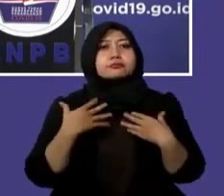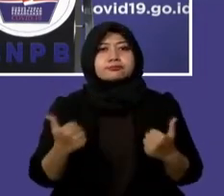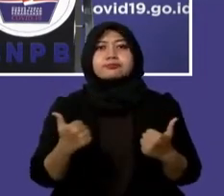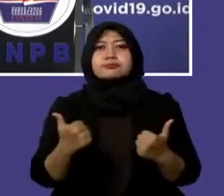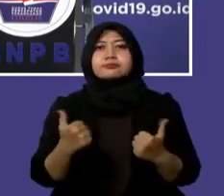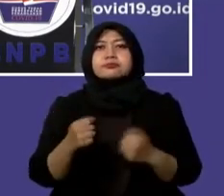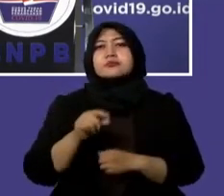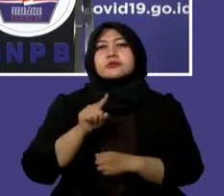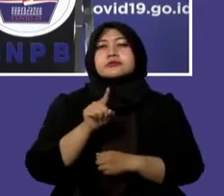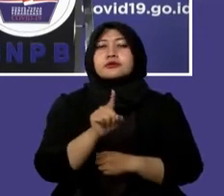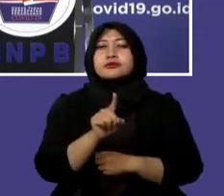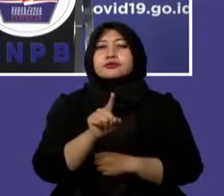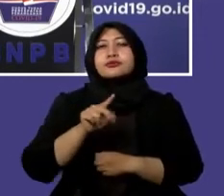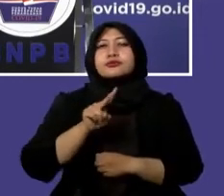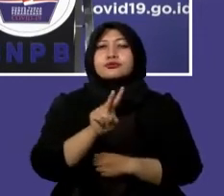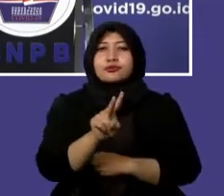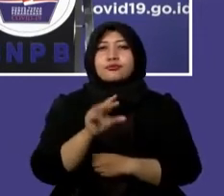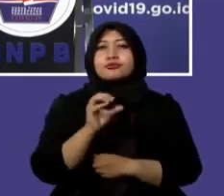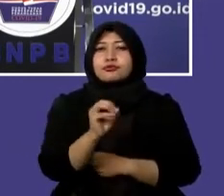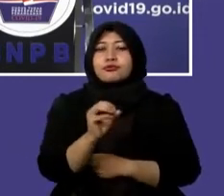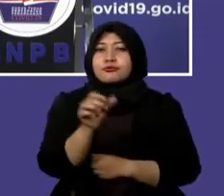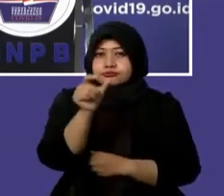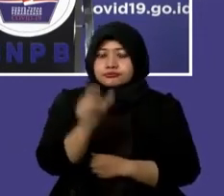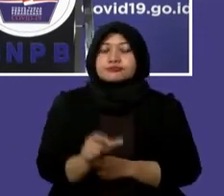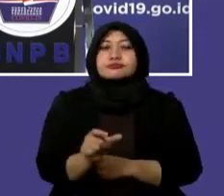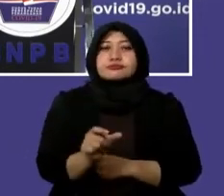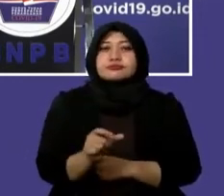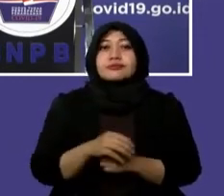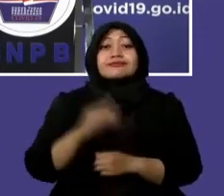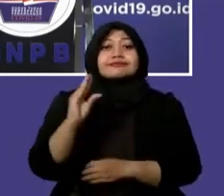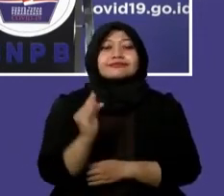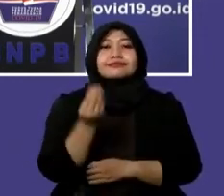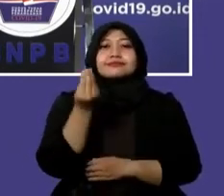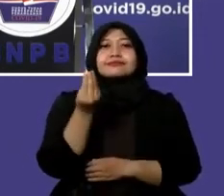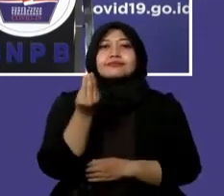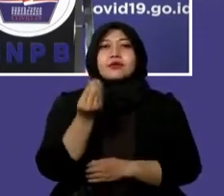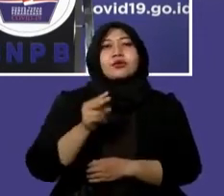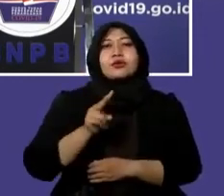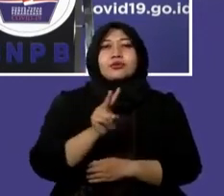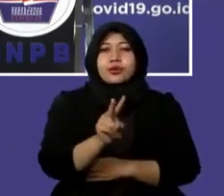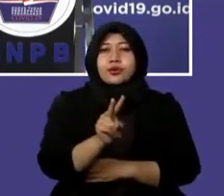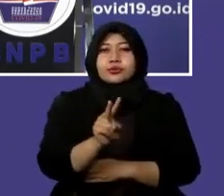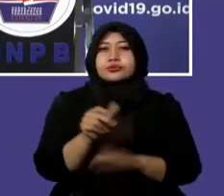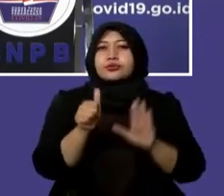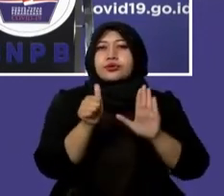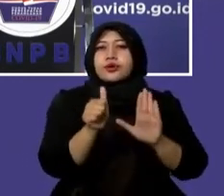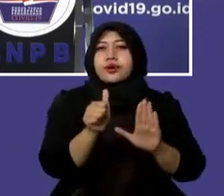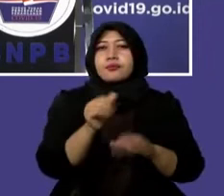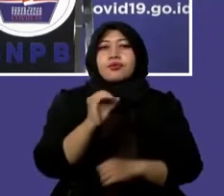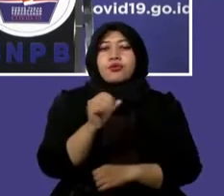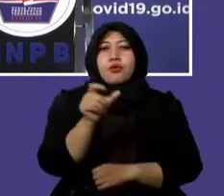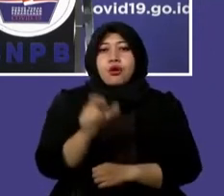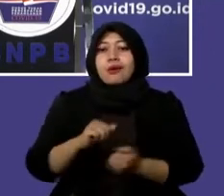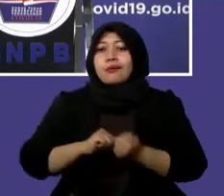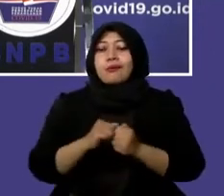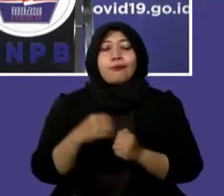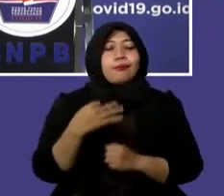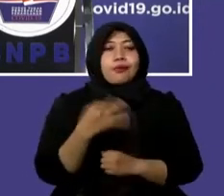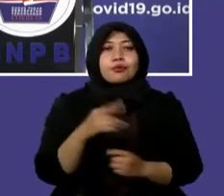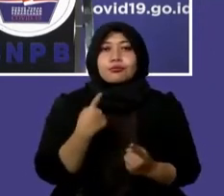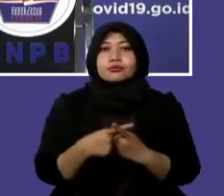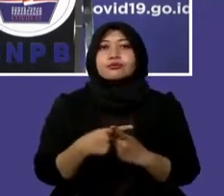sembuh sebanyak 120 orang. DKI Jakarta 260 orang kasus